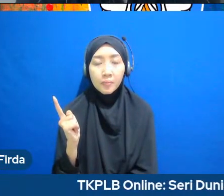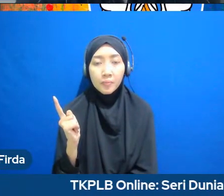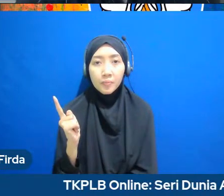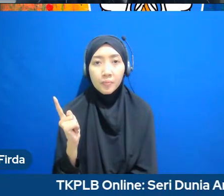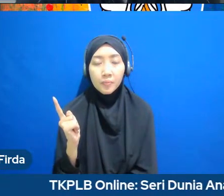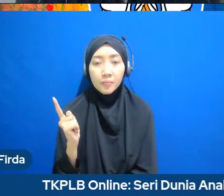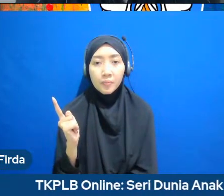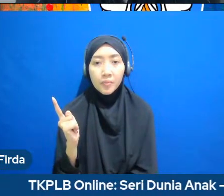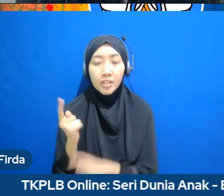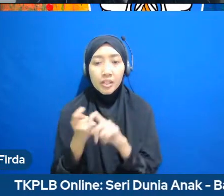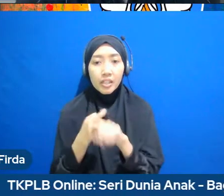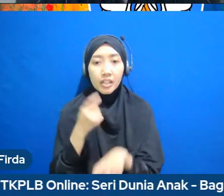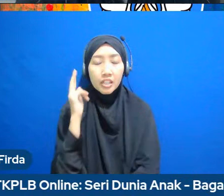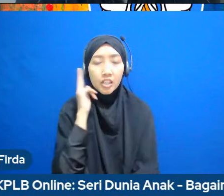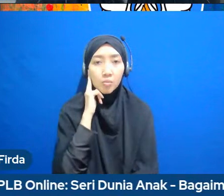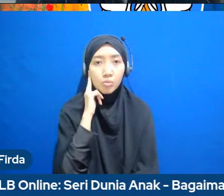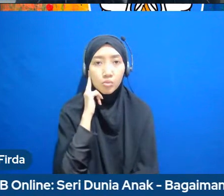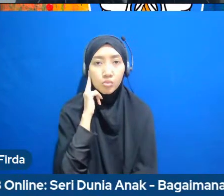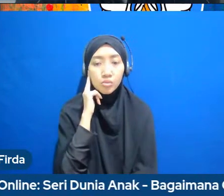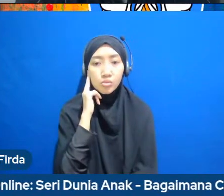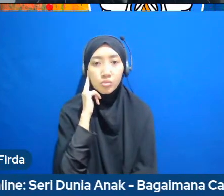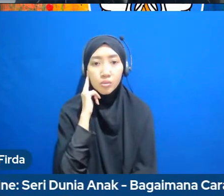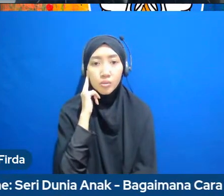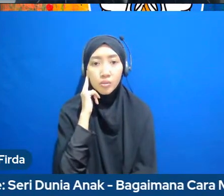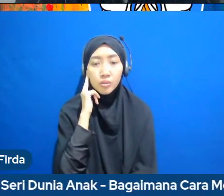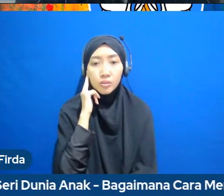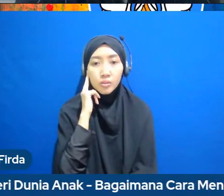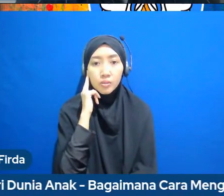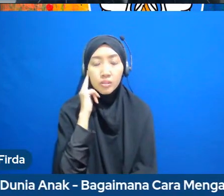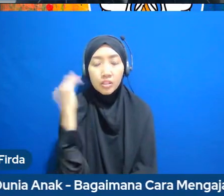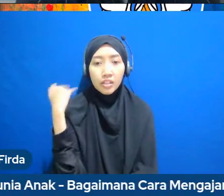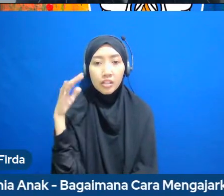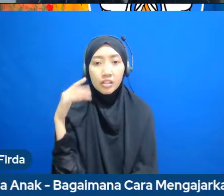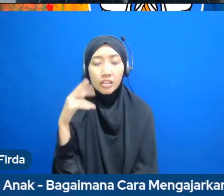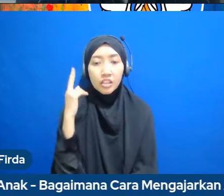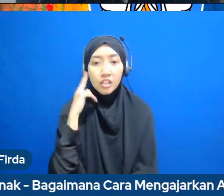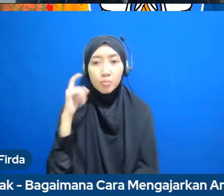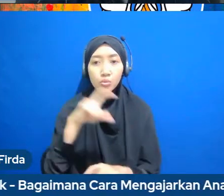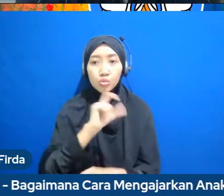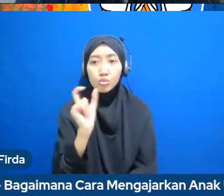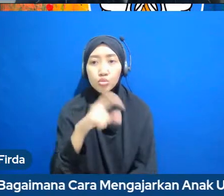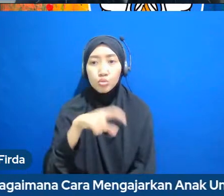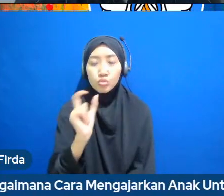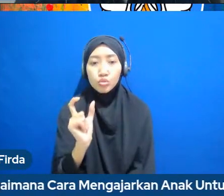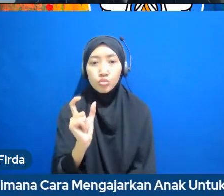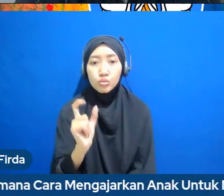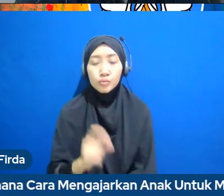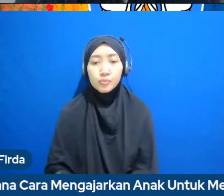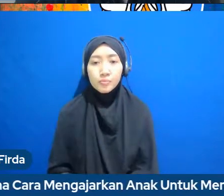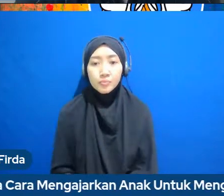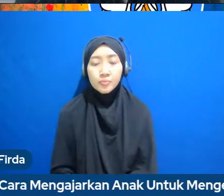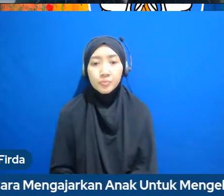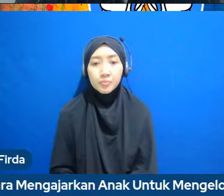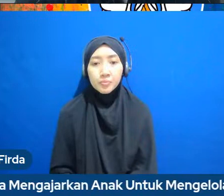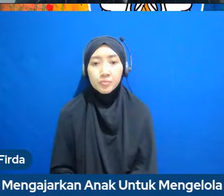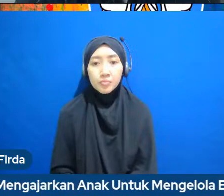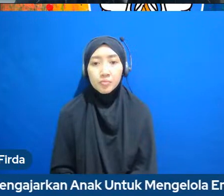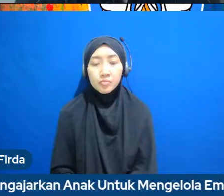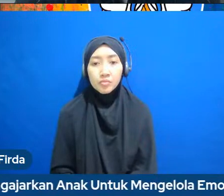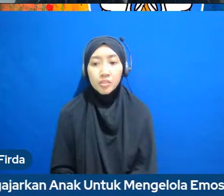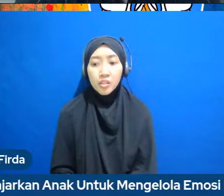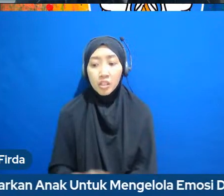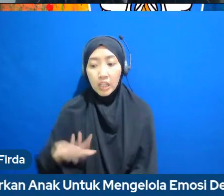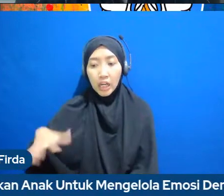dari ibu mana tadi? Ini ibu cucu Engkai Rokayah. Jadi suka membanting barang-barang,